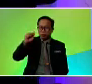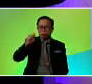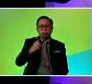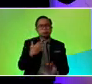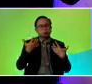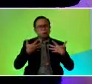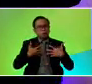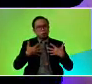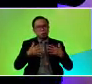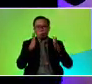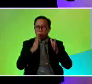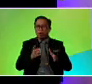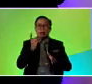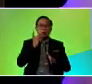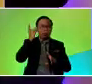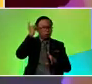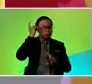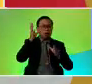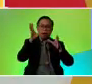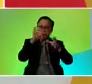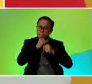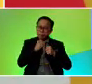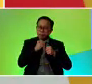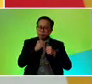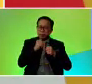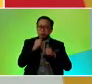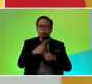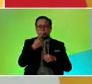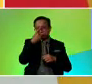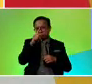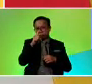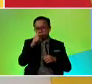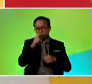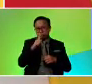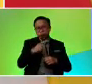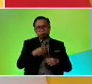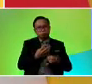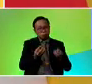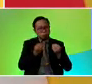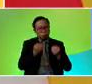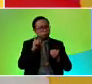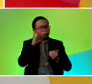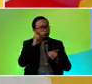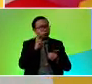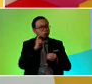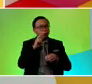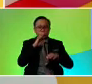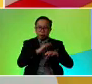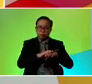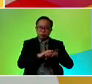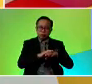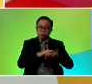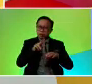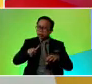orang dewasa yang mengambil kesempatan juga oke untuk memenuhi kehendak sesuainya kata individu di